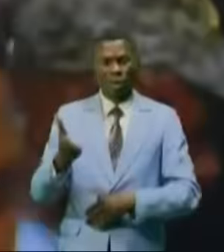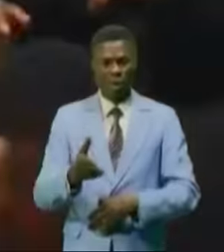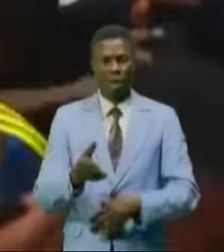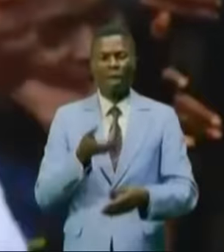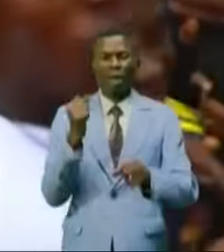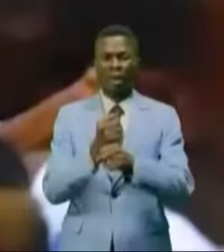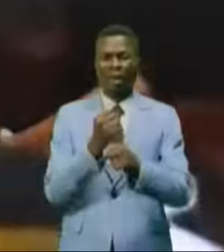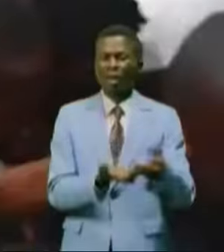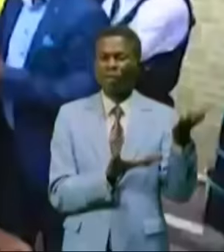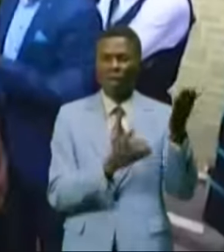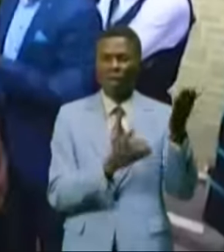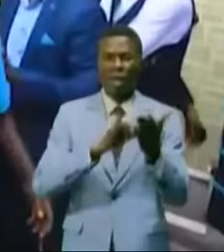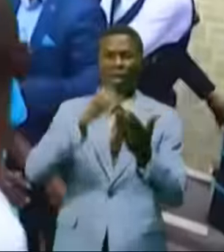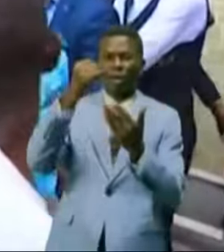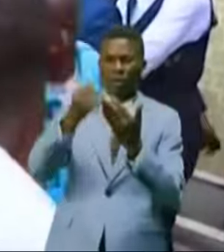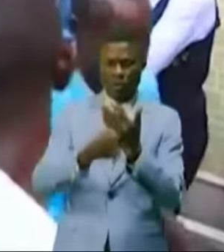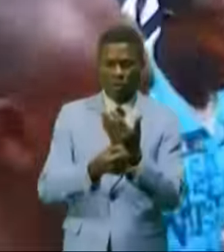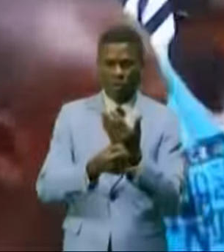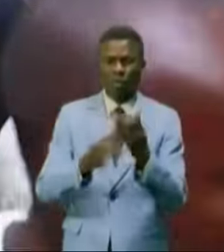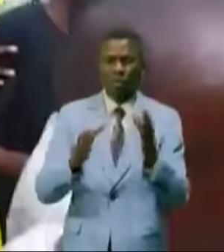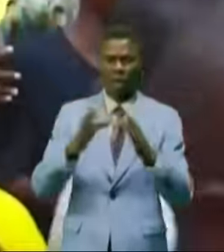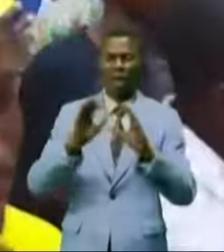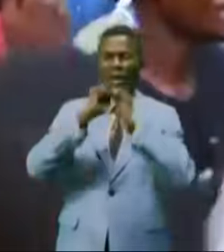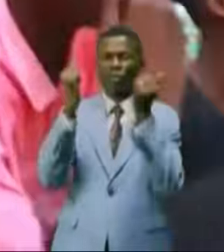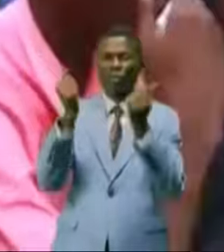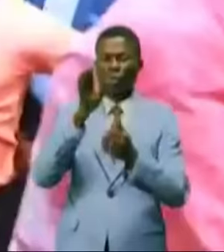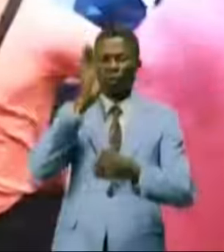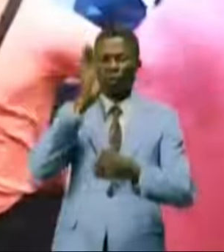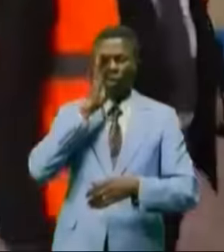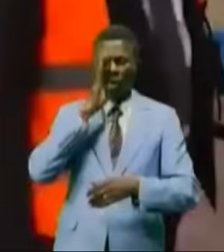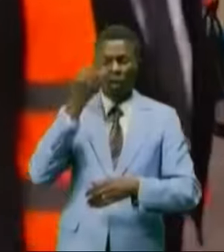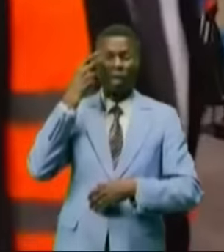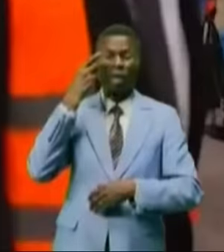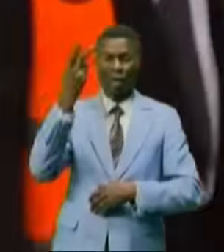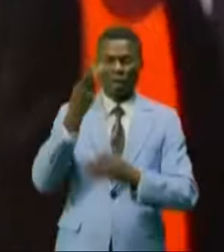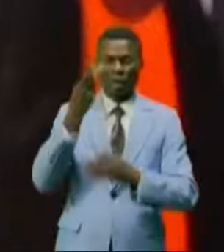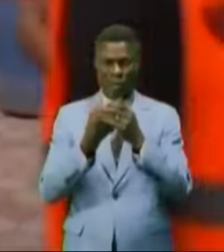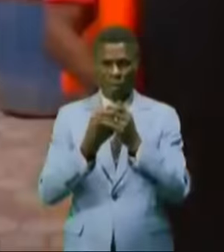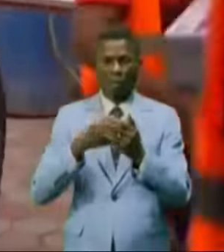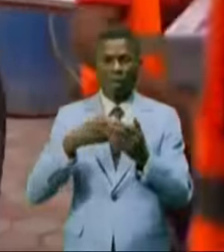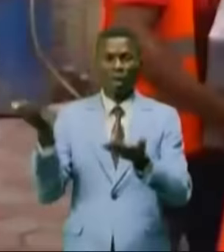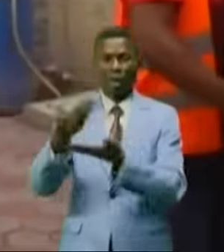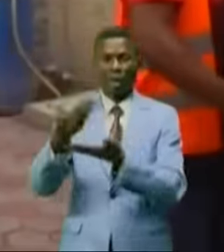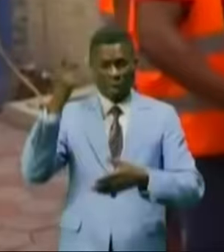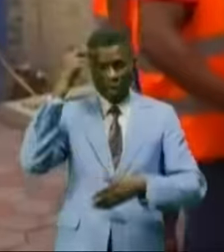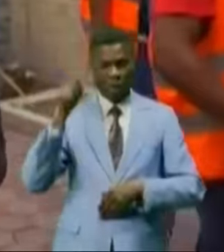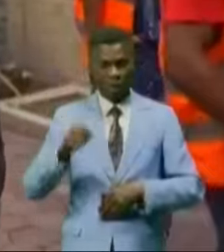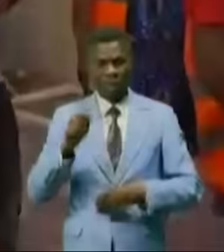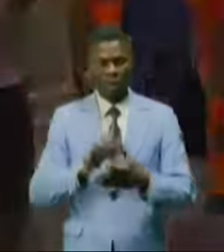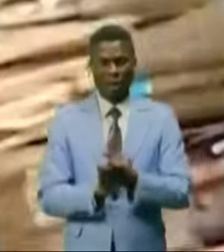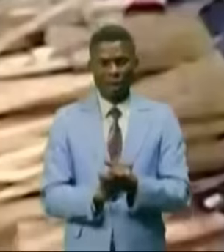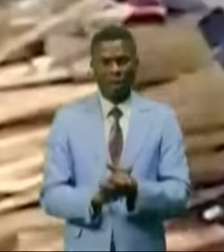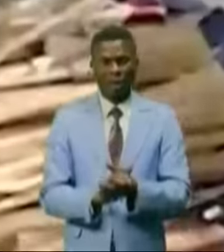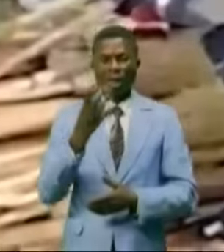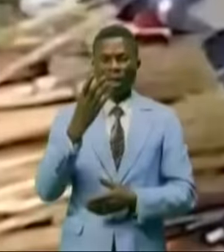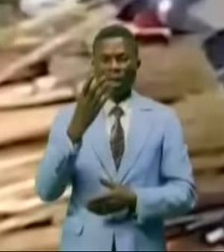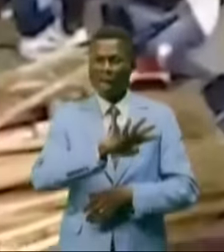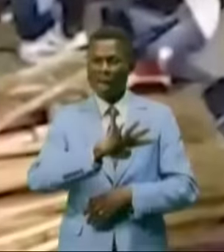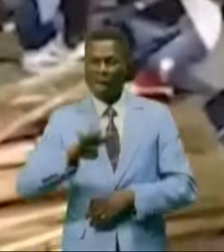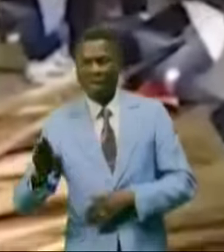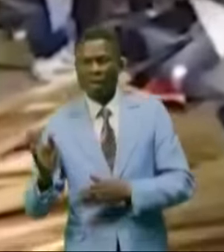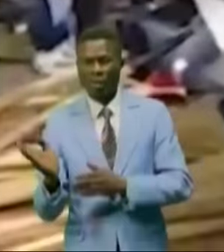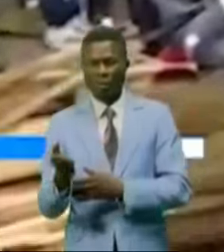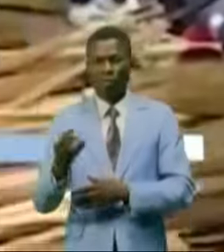main-d'œuvre pour le projet avec Néotech qui se profile à l'horizon. Dès son retour à Kinshasa, un de ces 4 matins,